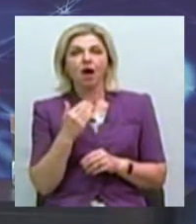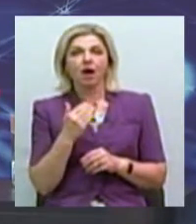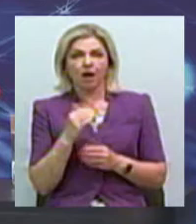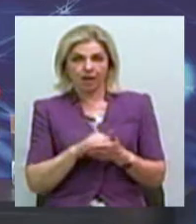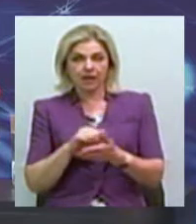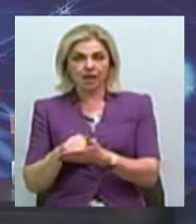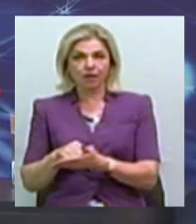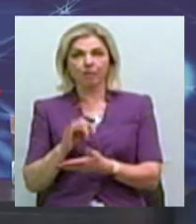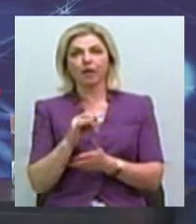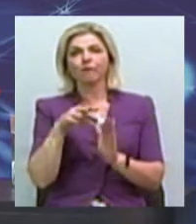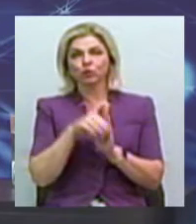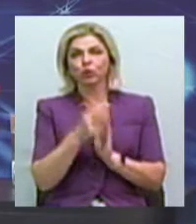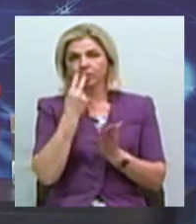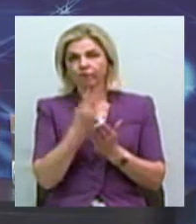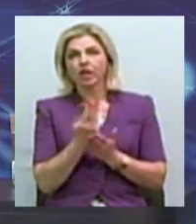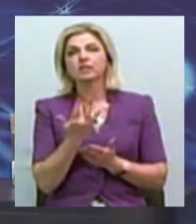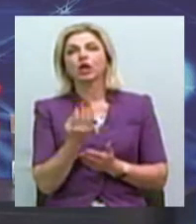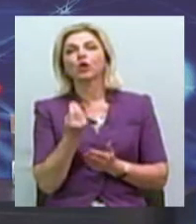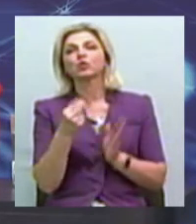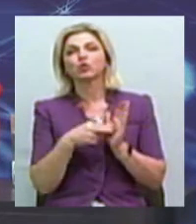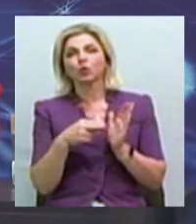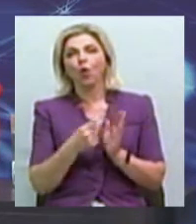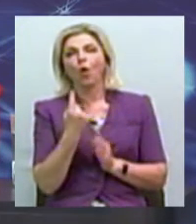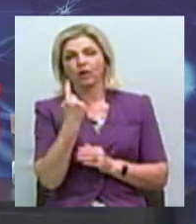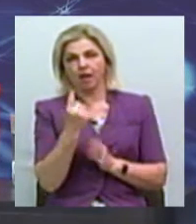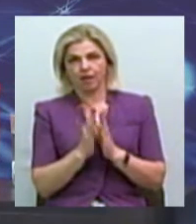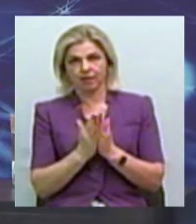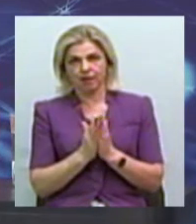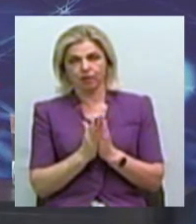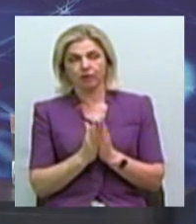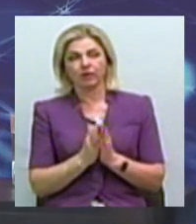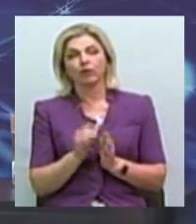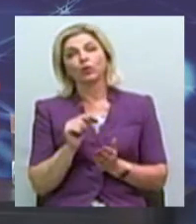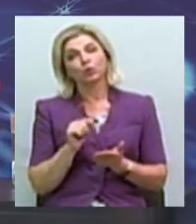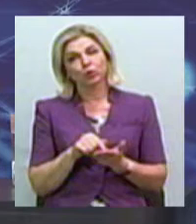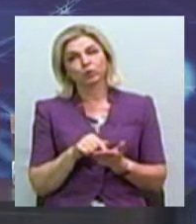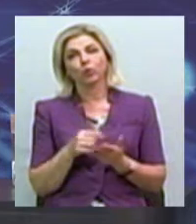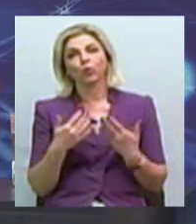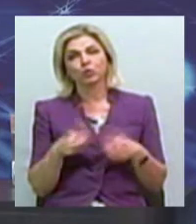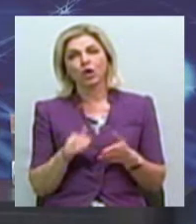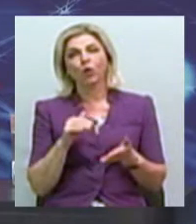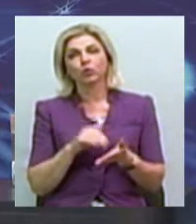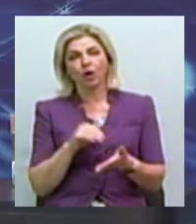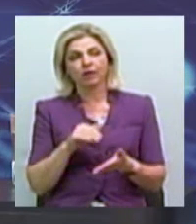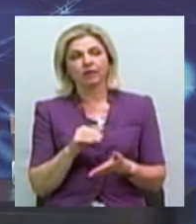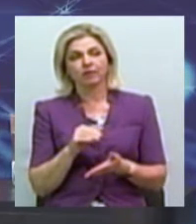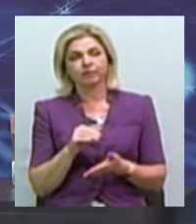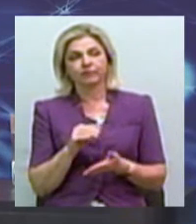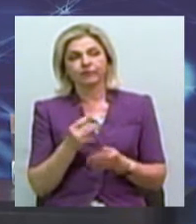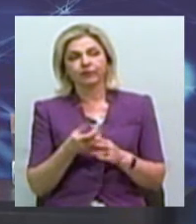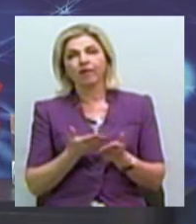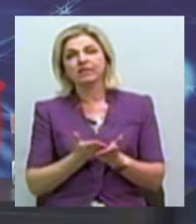В тому числі дивилися, скільки коштує один екземпляр книги. Ну, тут ми вже торкаємося, йдемо у